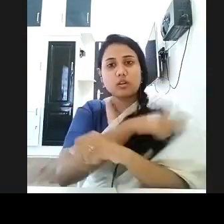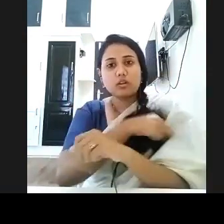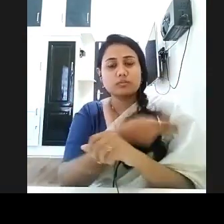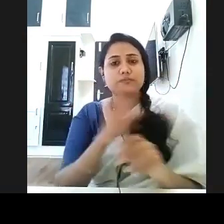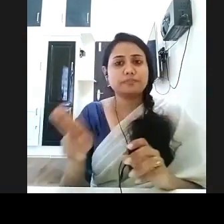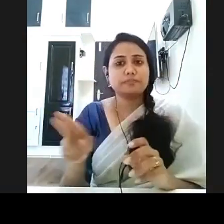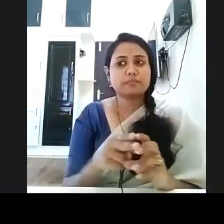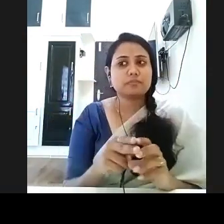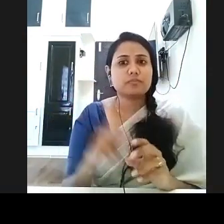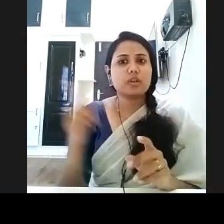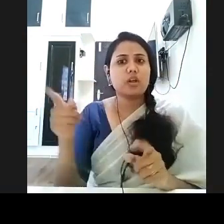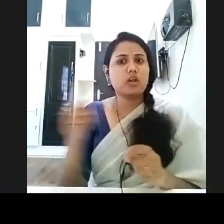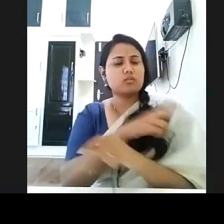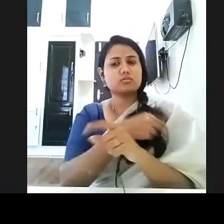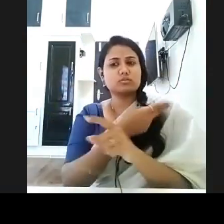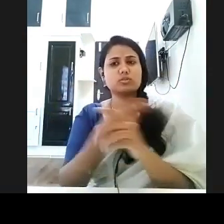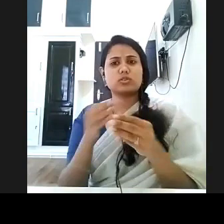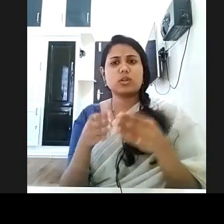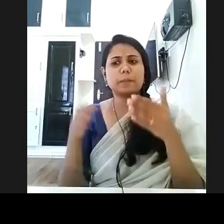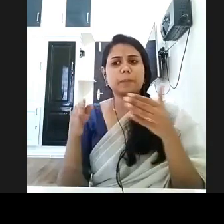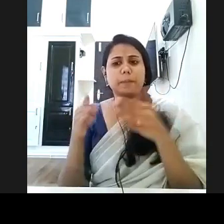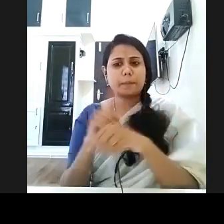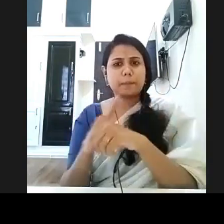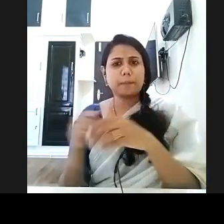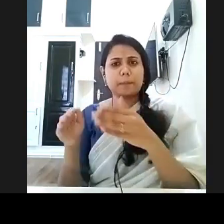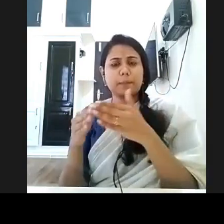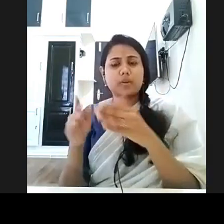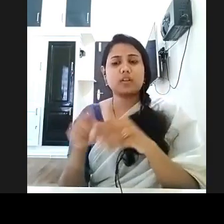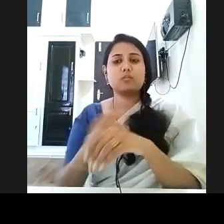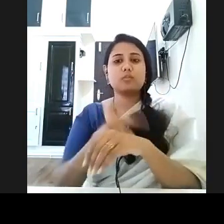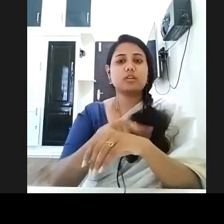ഡോക്ടർ വന്ന് കണ്ടിരുന്നു. അപ്പൊ കുറച്ച് ടൈം വൈകിയിരുന്നേ.